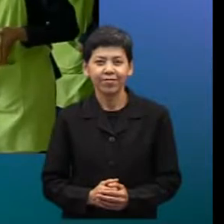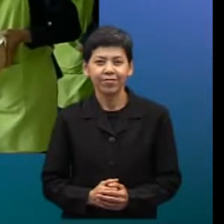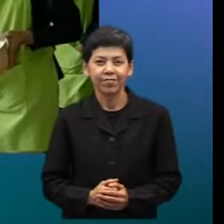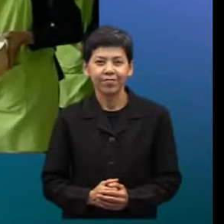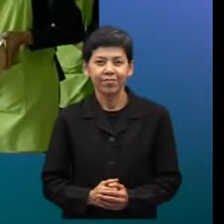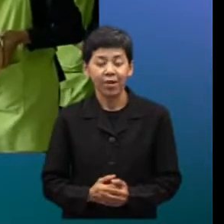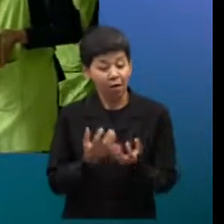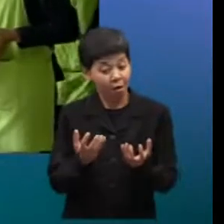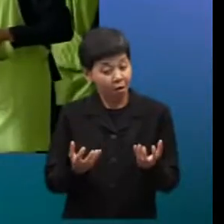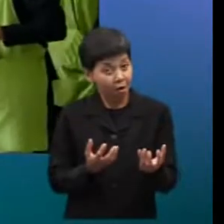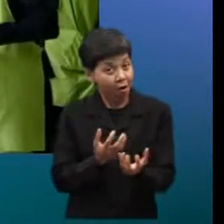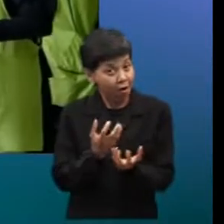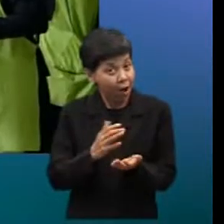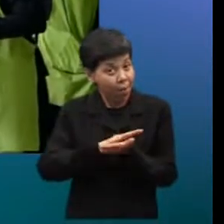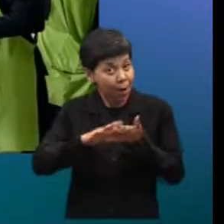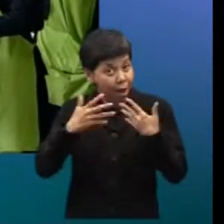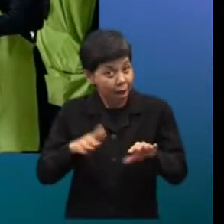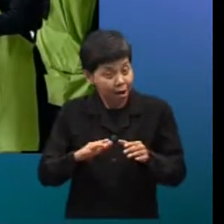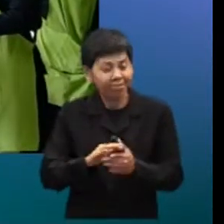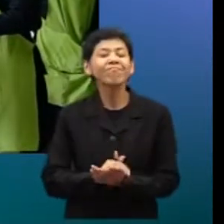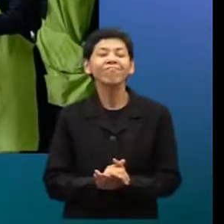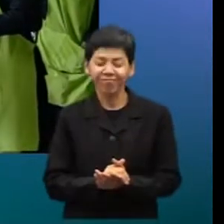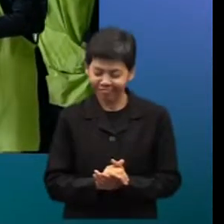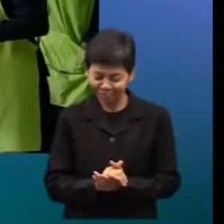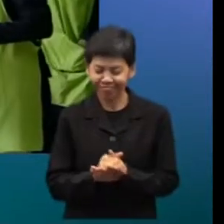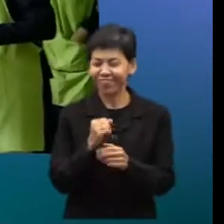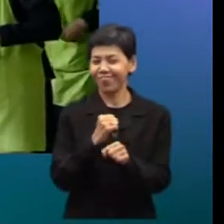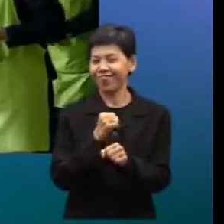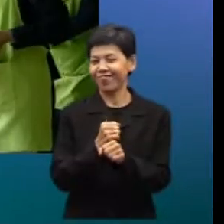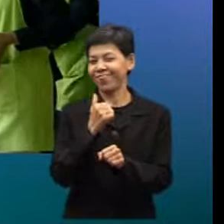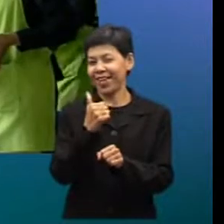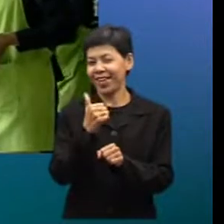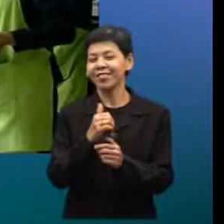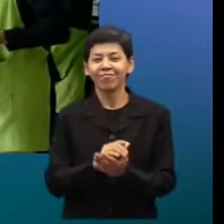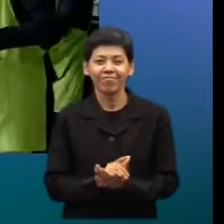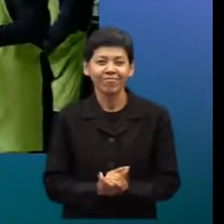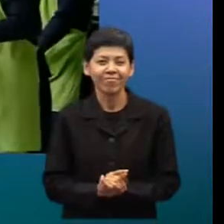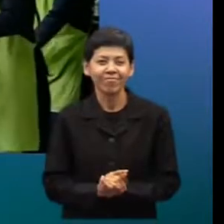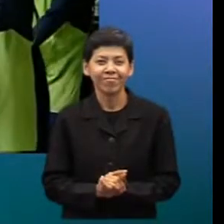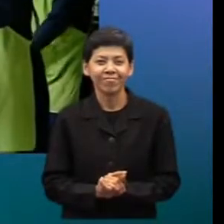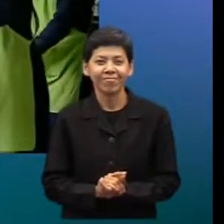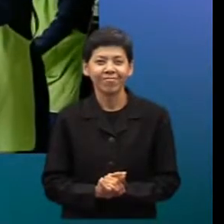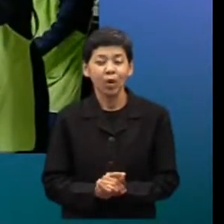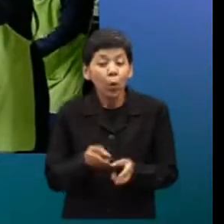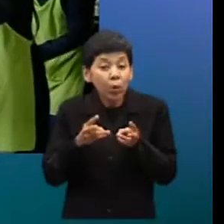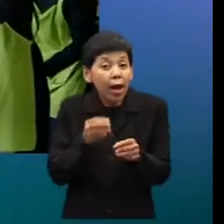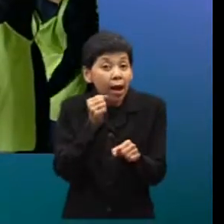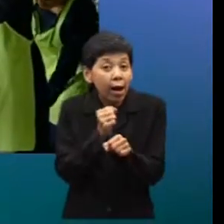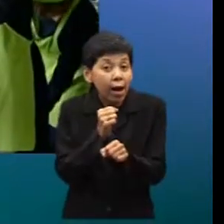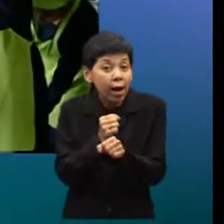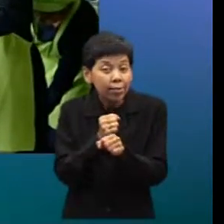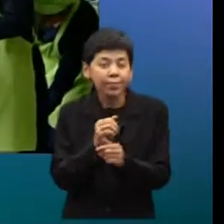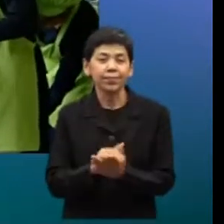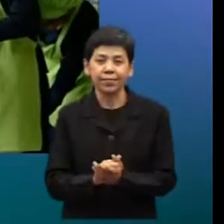เมื่อเตรียมบรรดาส่วนผสมต่างๆไปที่เรียบร้อยแล้วก็ลงมือทำกระยาศาสตร์น้ำผักได้เลยนะครับวิธีการก็เริ่มจ